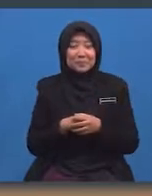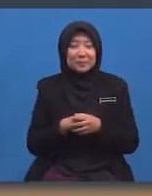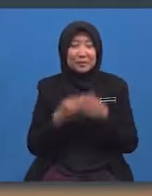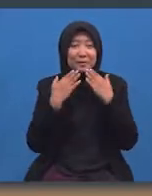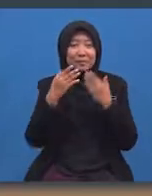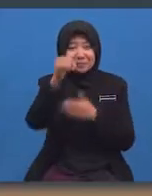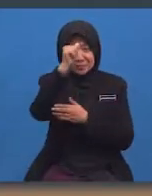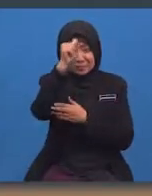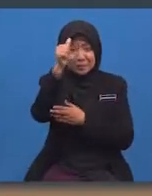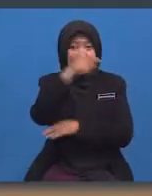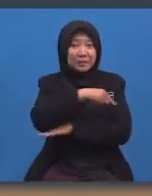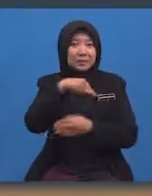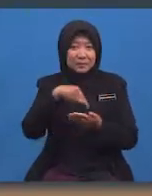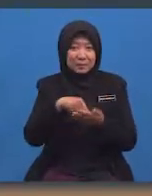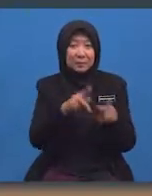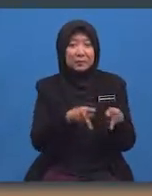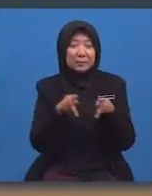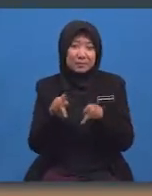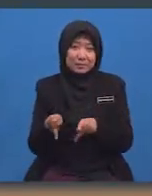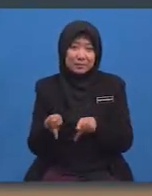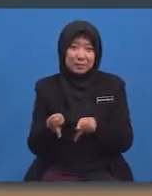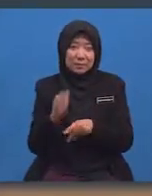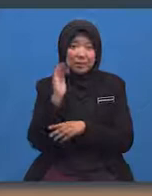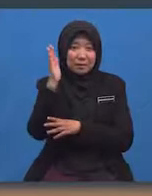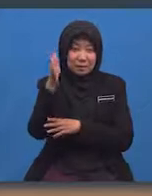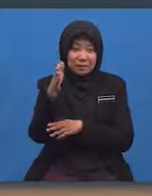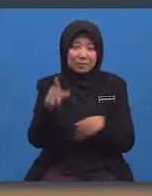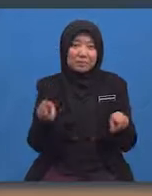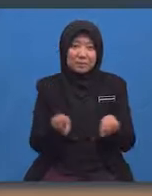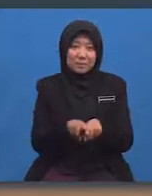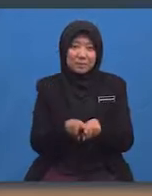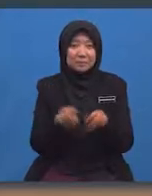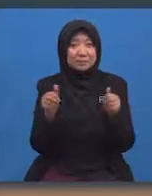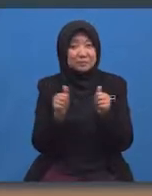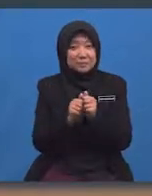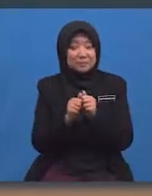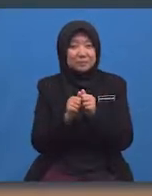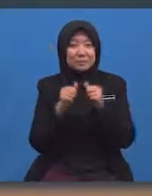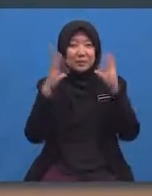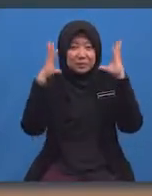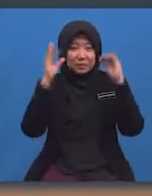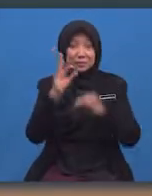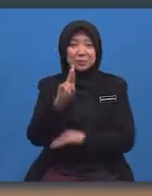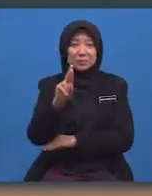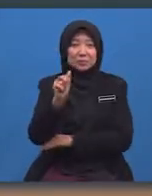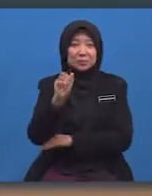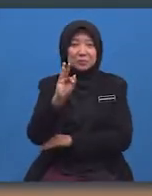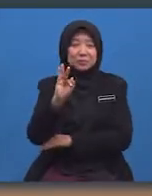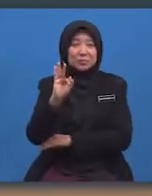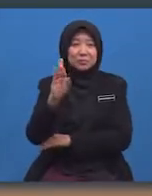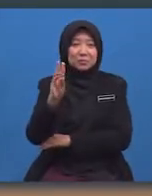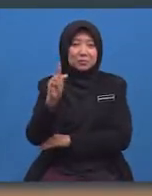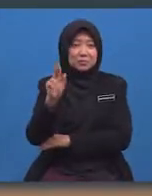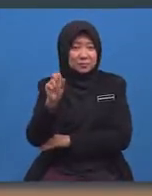Alhamdulillah, hari ini anak-anak pelajar akan bersama dengan saya, Cikgu Rafirdaus